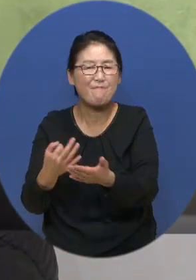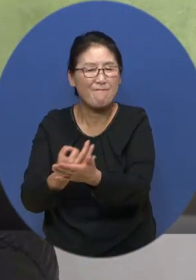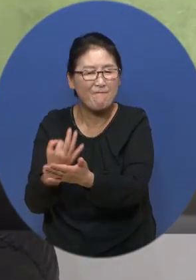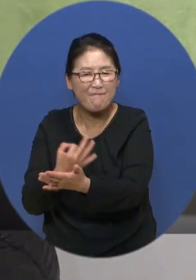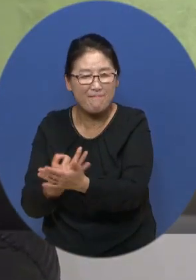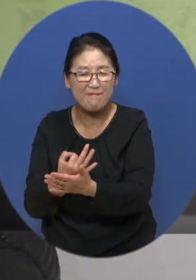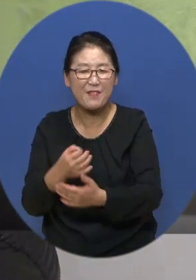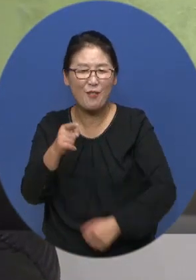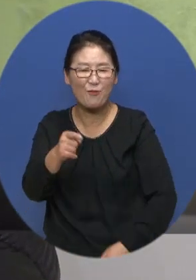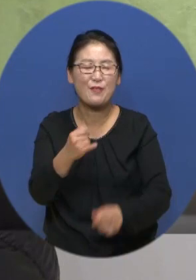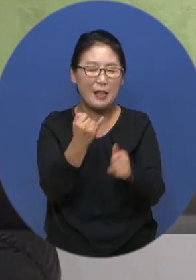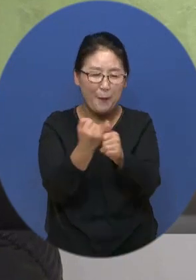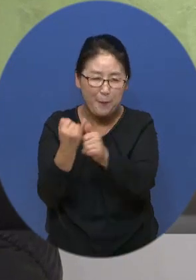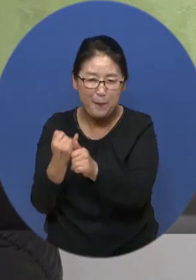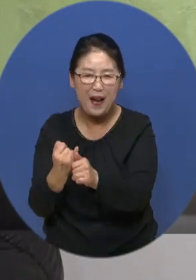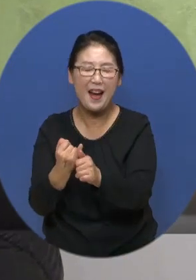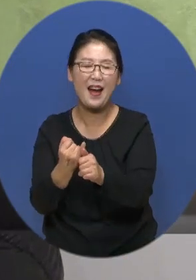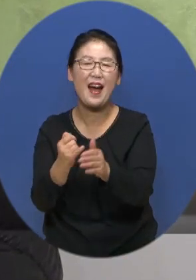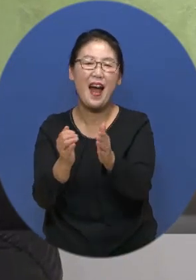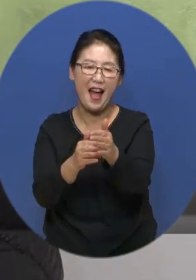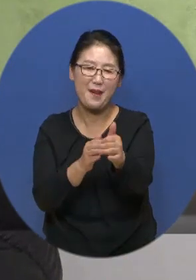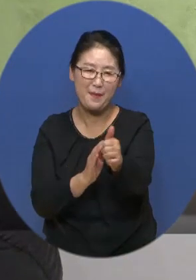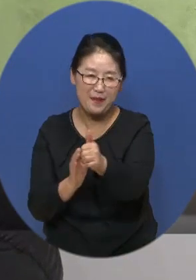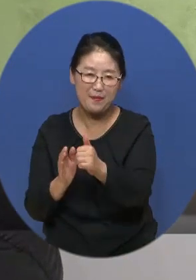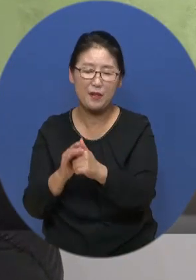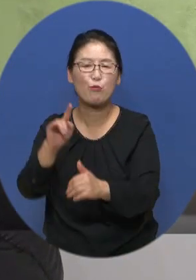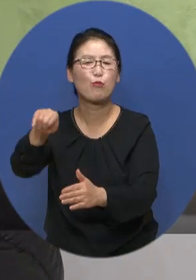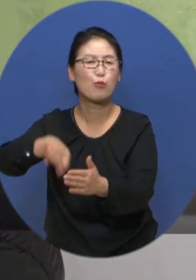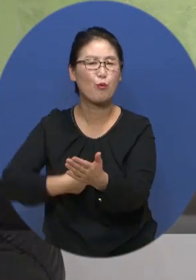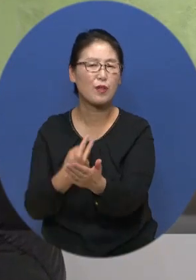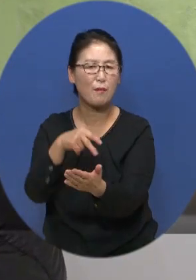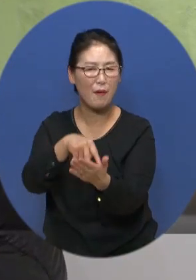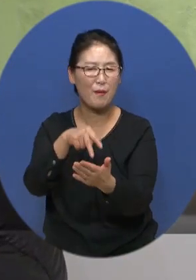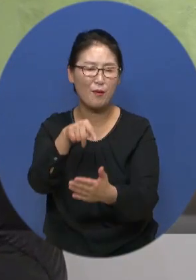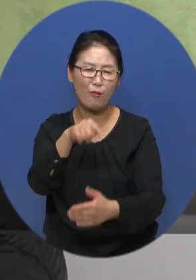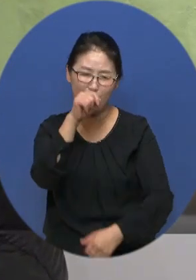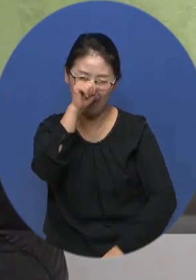갔으면 좋겠습니다. 그리고 독립할 수 있는 기회가 되기를 제일 원하고 있습니다.